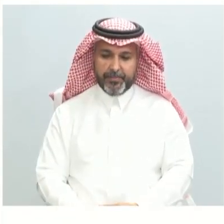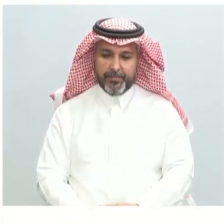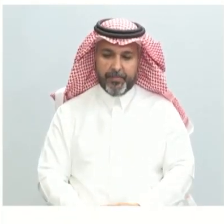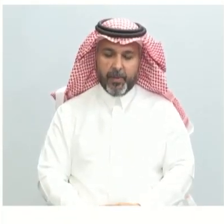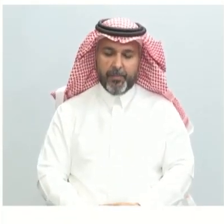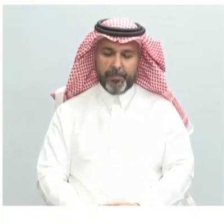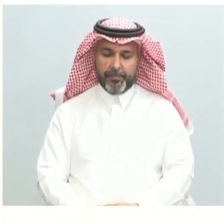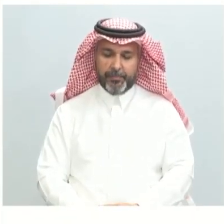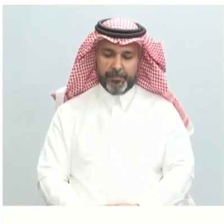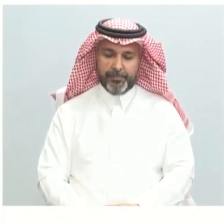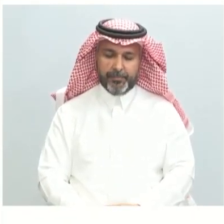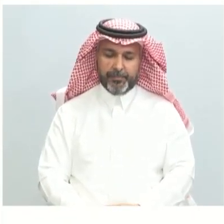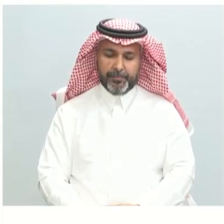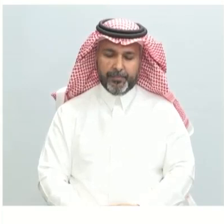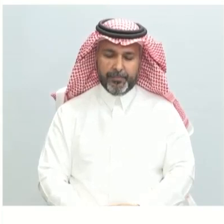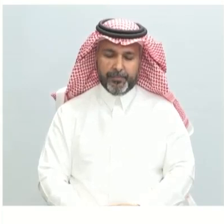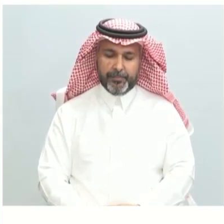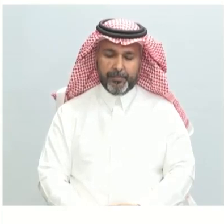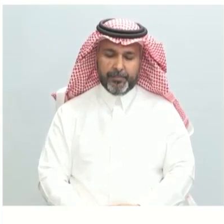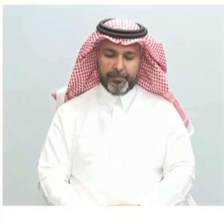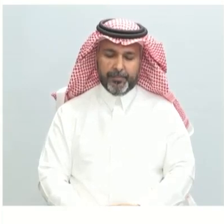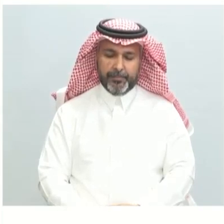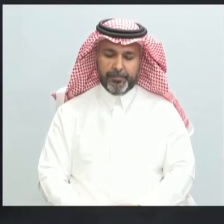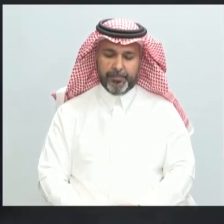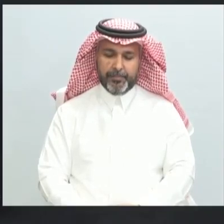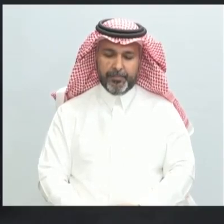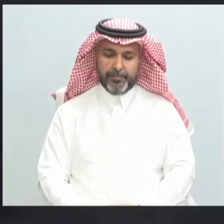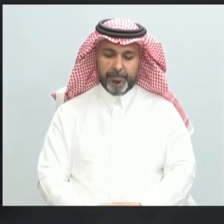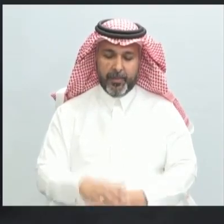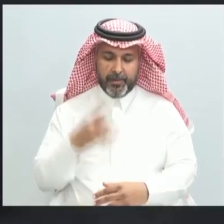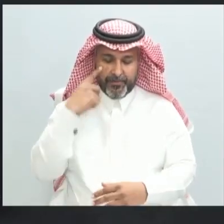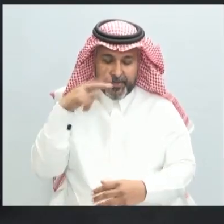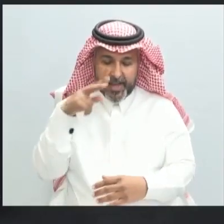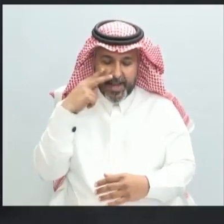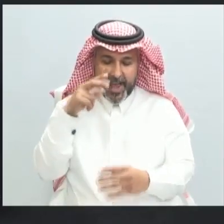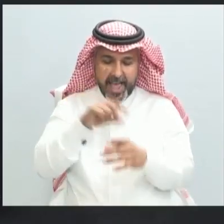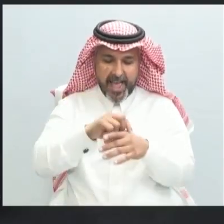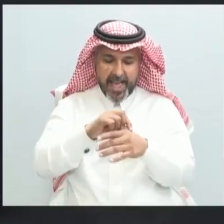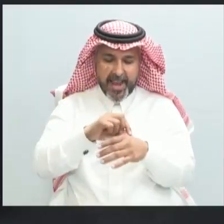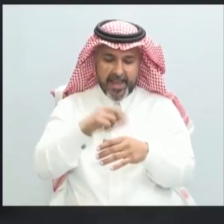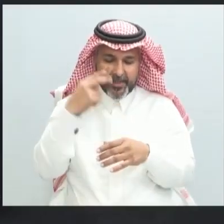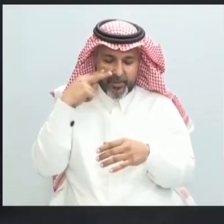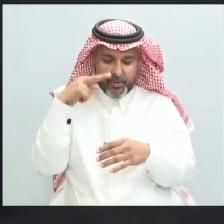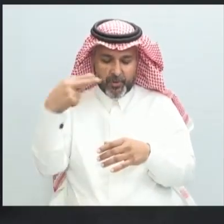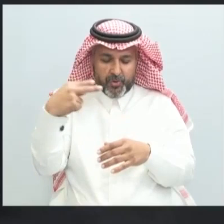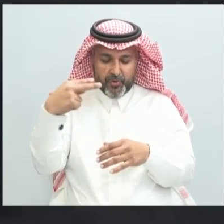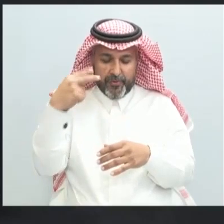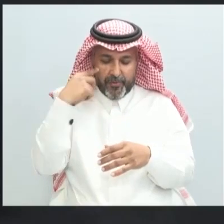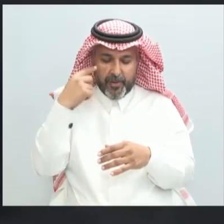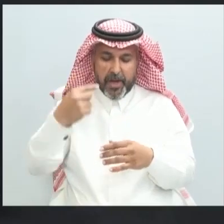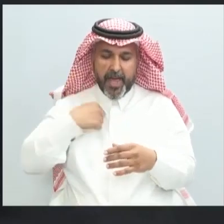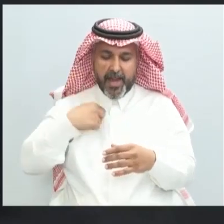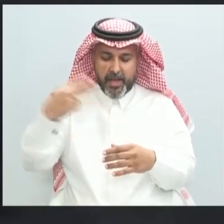النتائج من فوائد المسؤوليه ثقتك بنفسك ثقه الاخرين